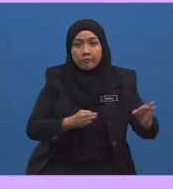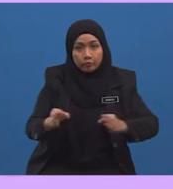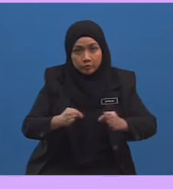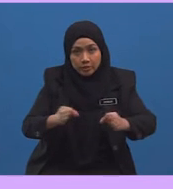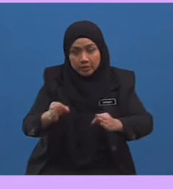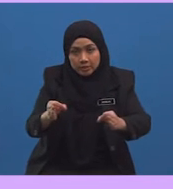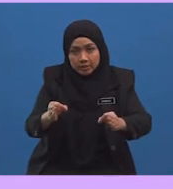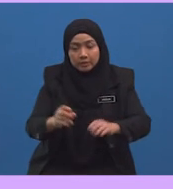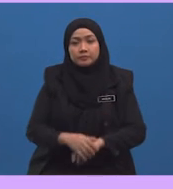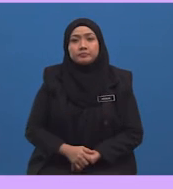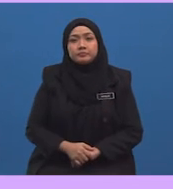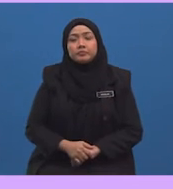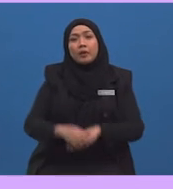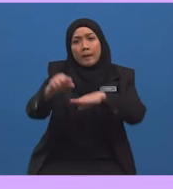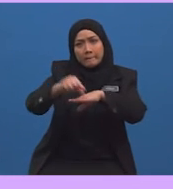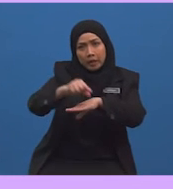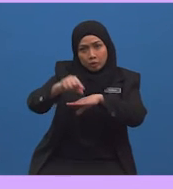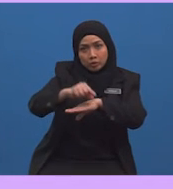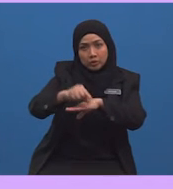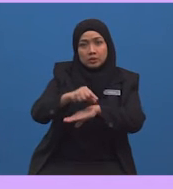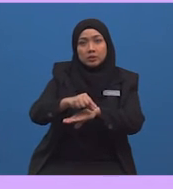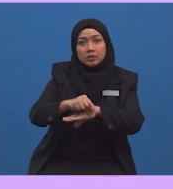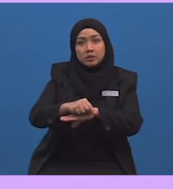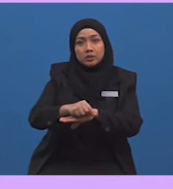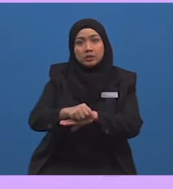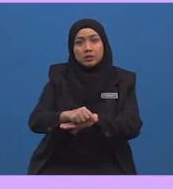Pengguna primer pula ialah organisma yang memakan